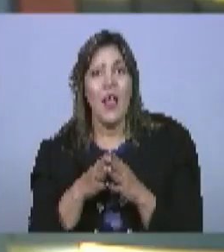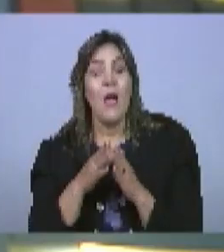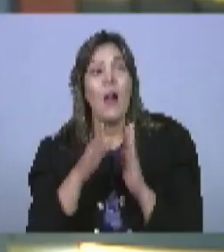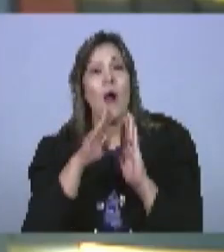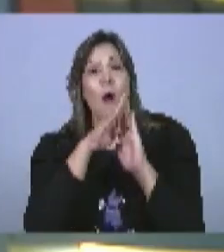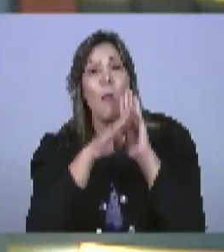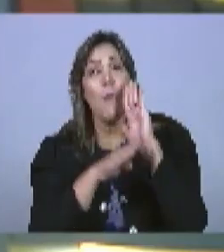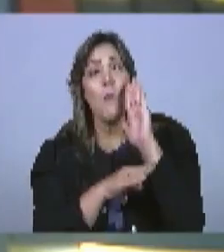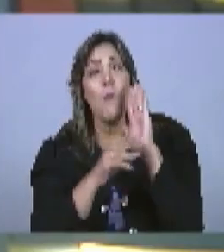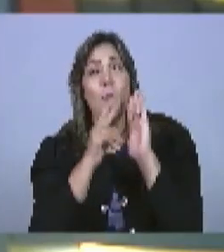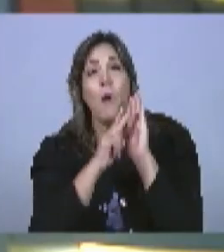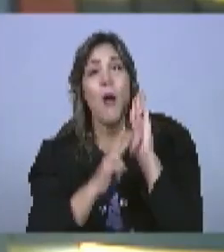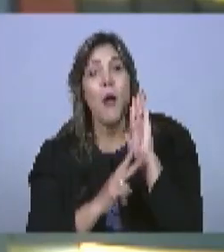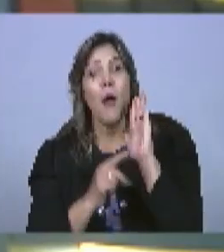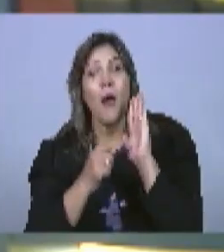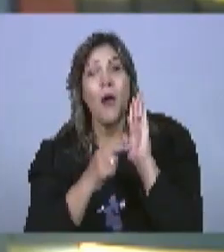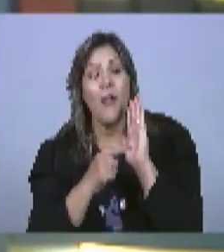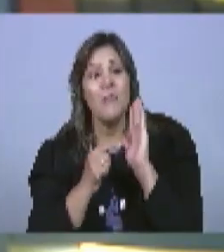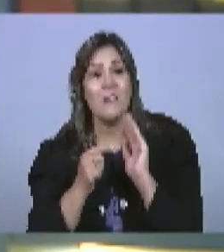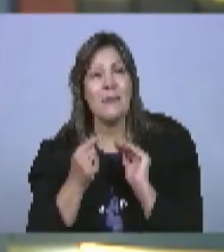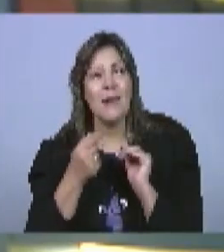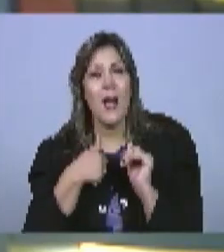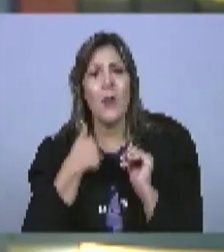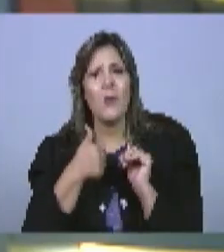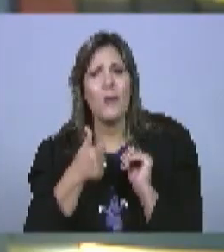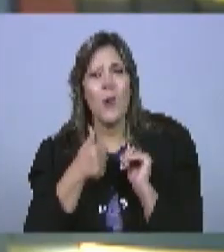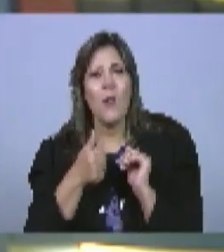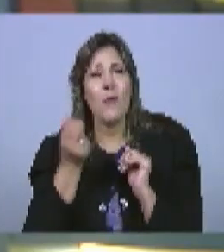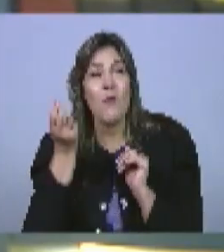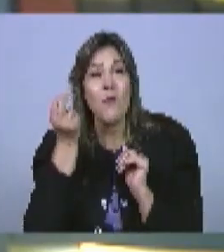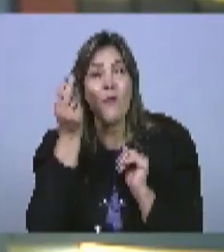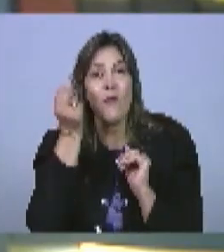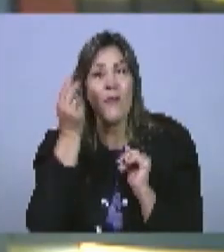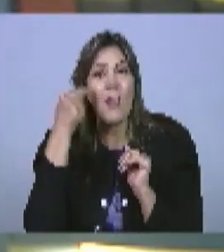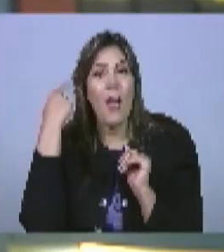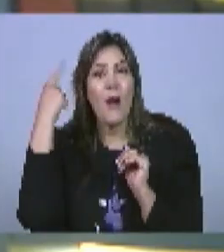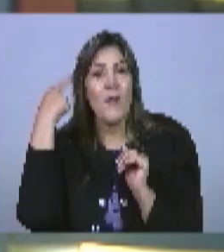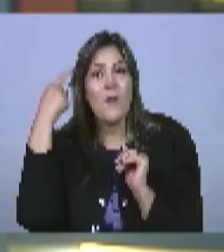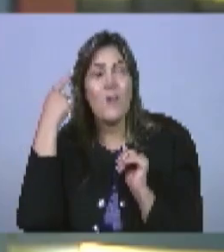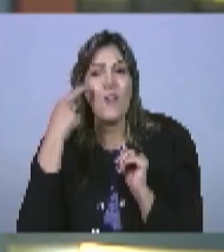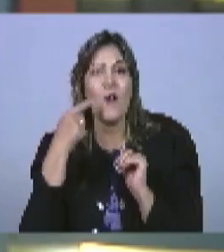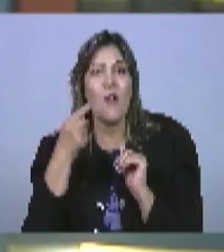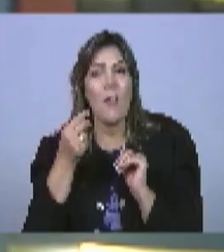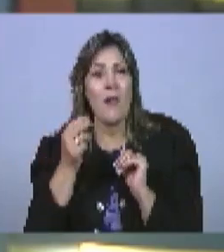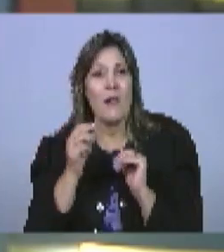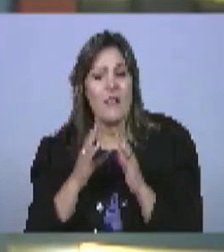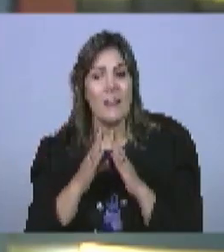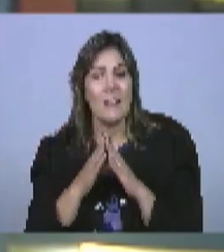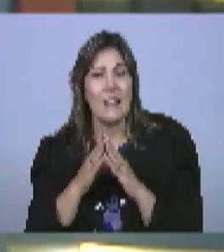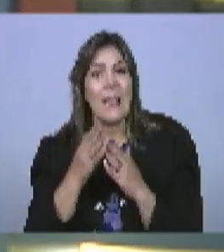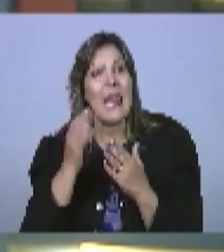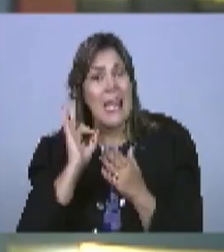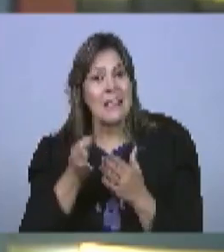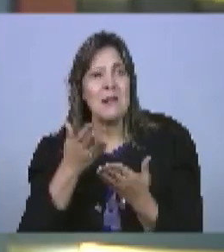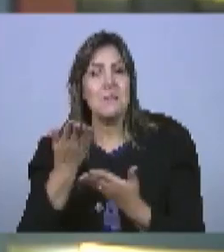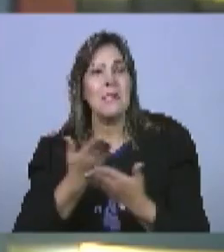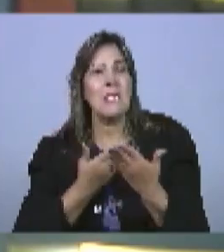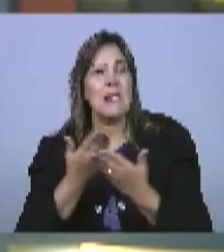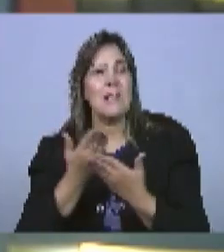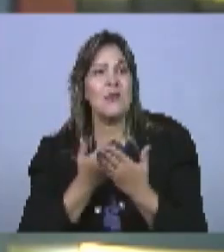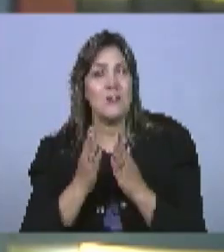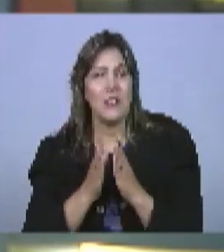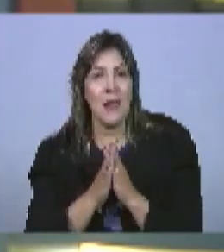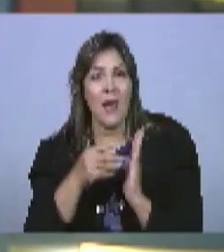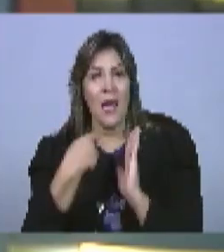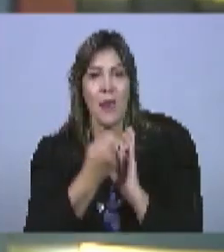مقال ملهم جدا ويعني يحمل افكار تدعو للمناقشه